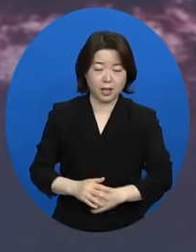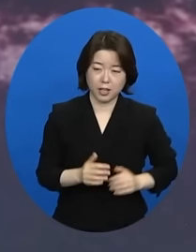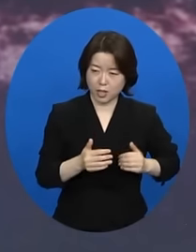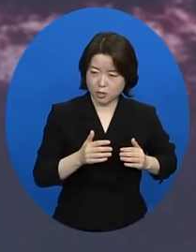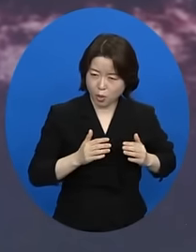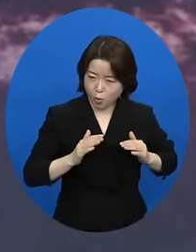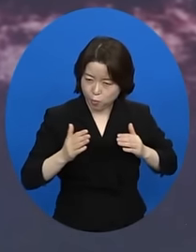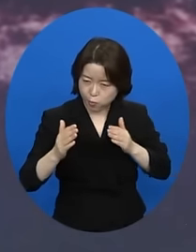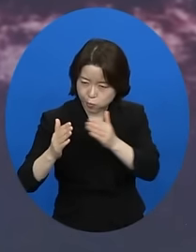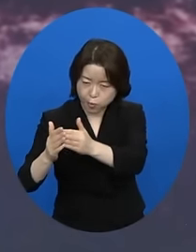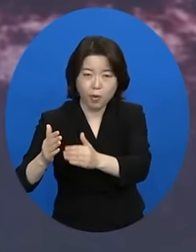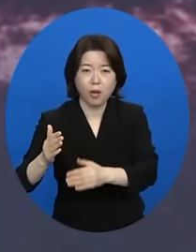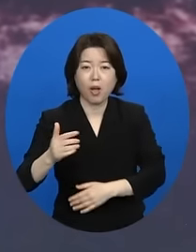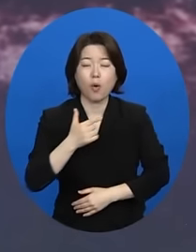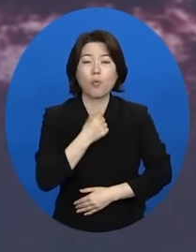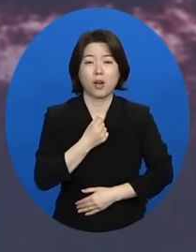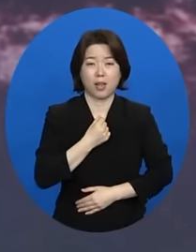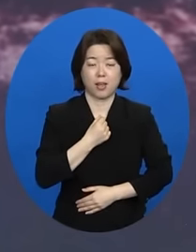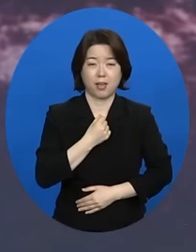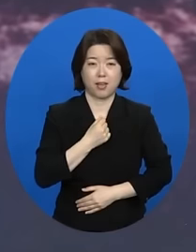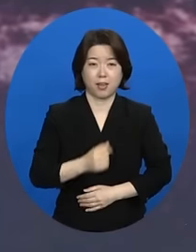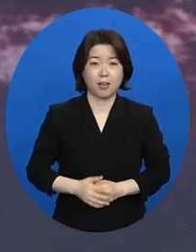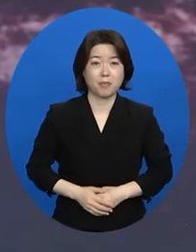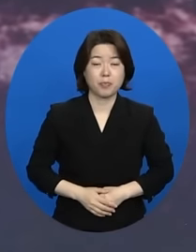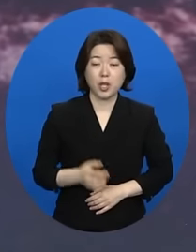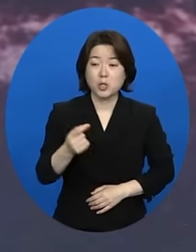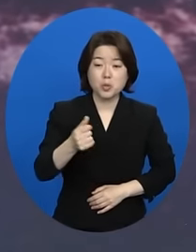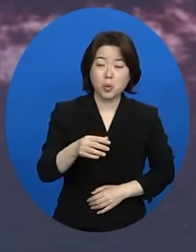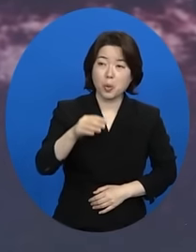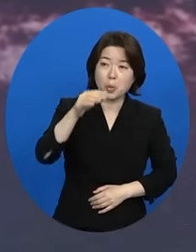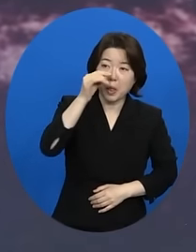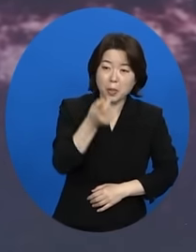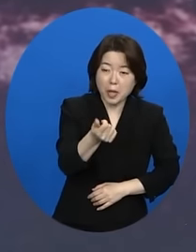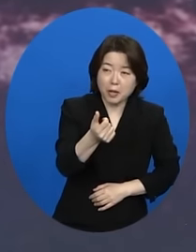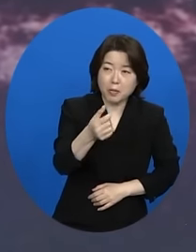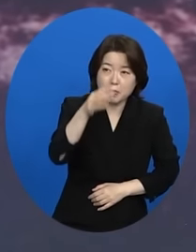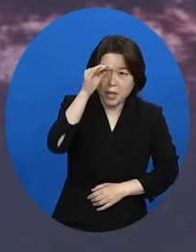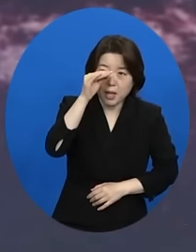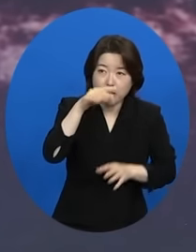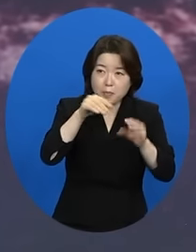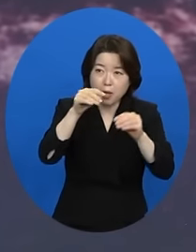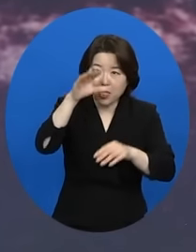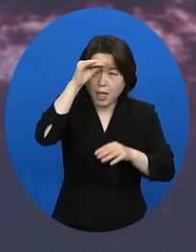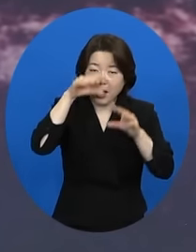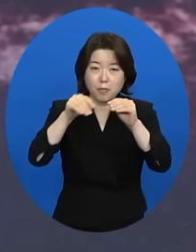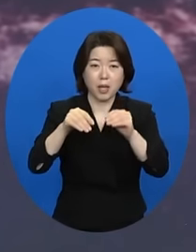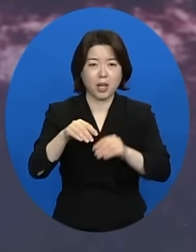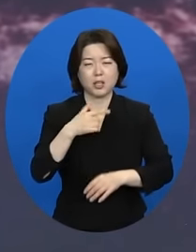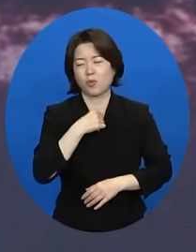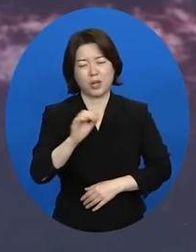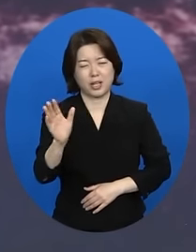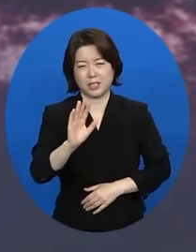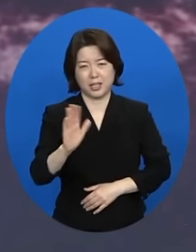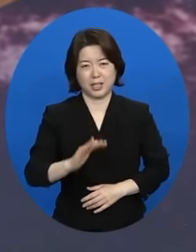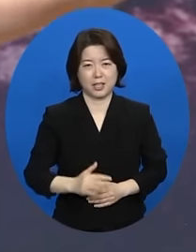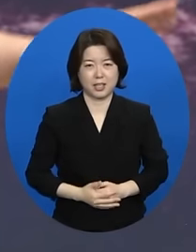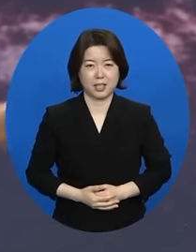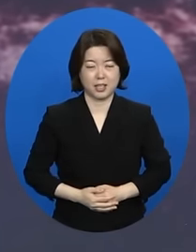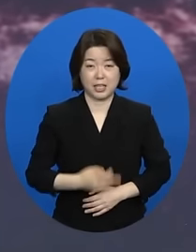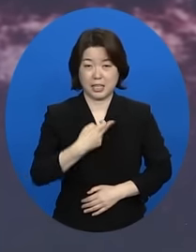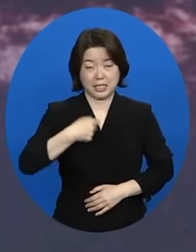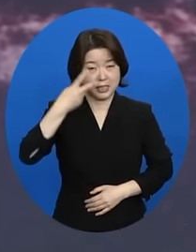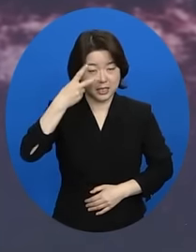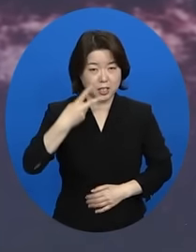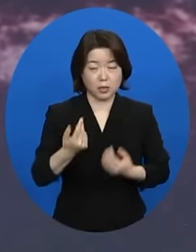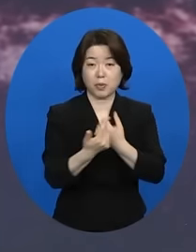나아가서 완주하기를 원하시지 좀 담다 마는 것을 원하지 않는다는 것이죠. 그래서 사도 바울이